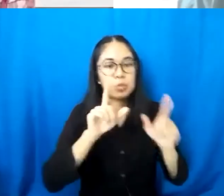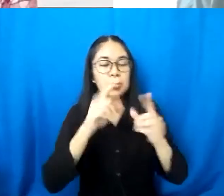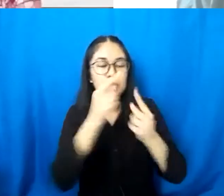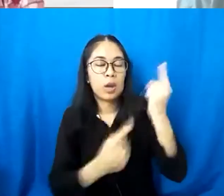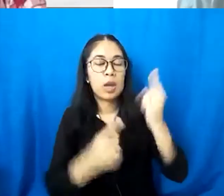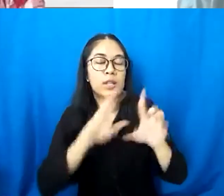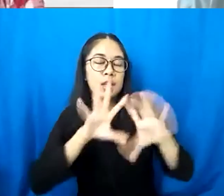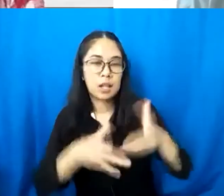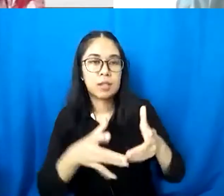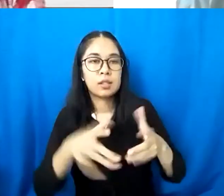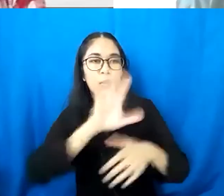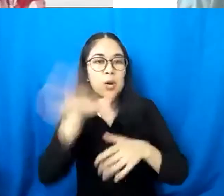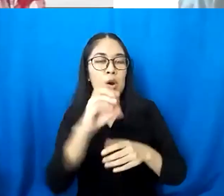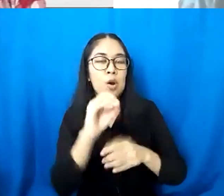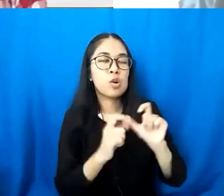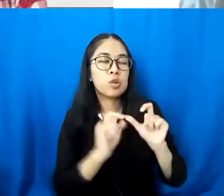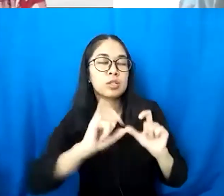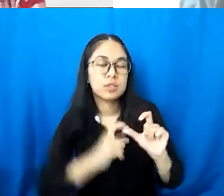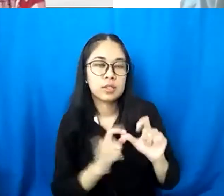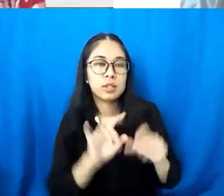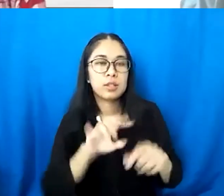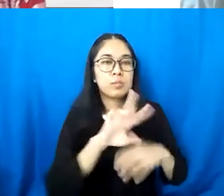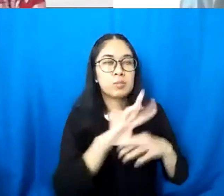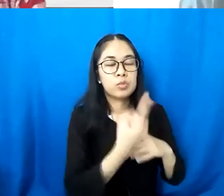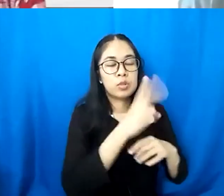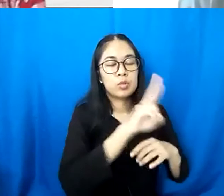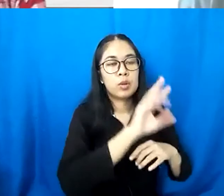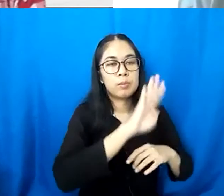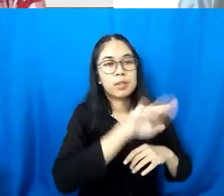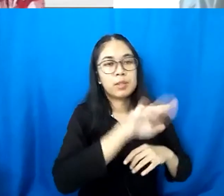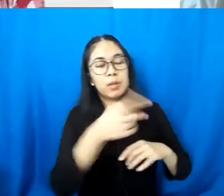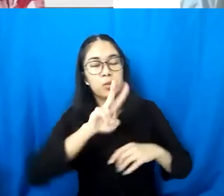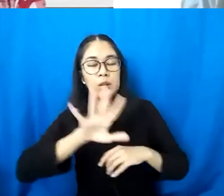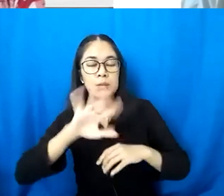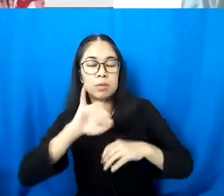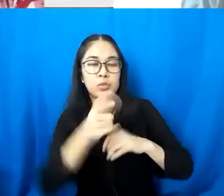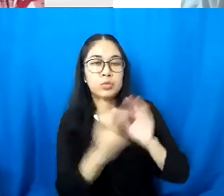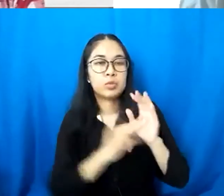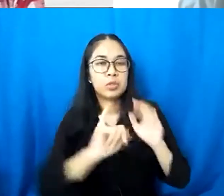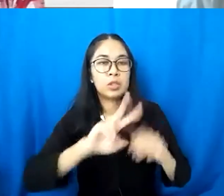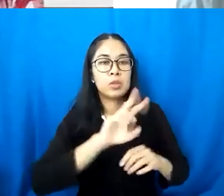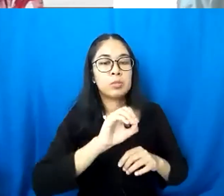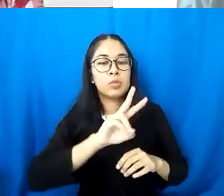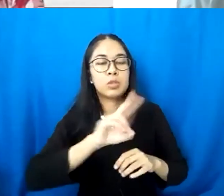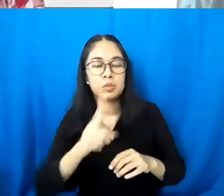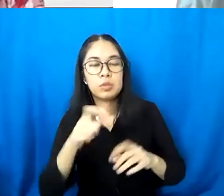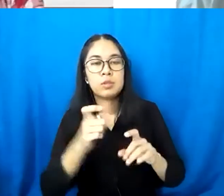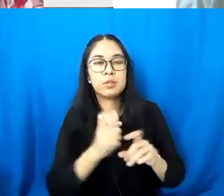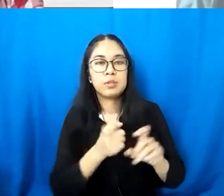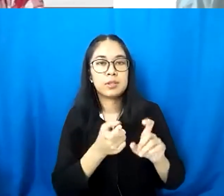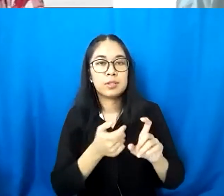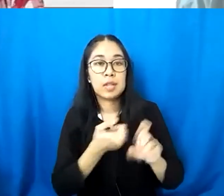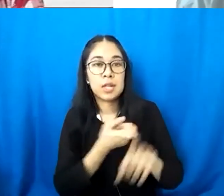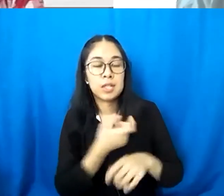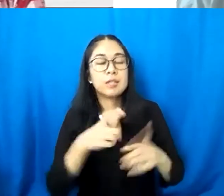yang dimulai pada tanggal 24 sampai 25 Juni 2021 oleh Save the Children. Nah, awal